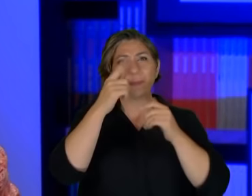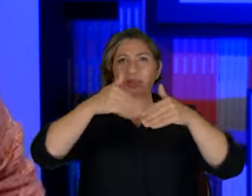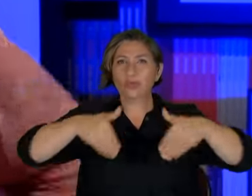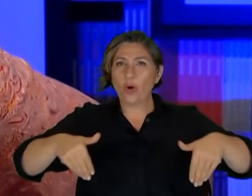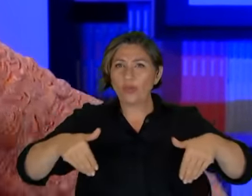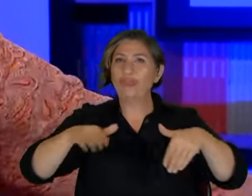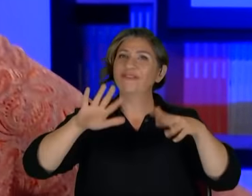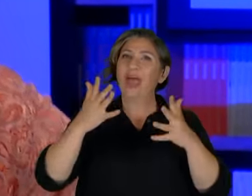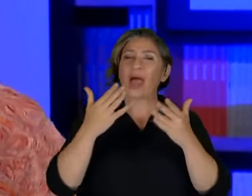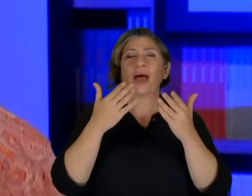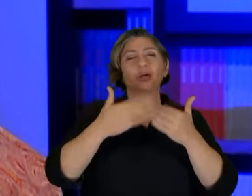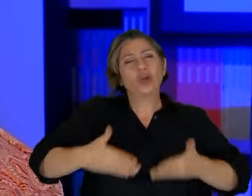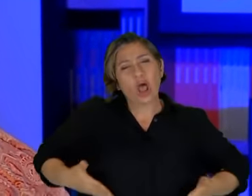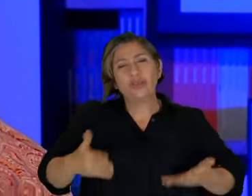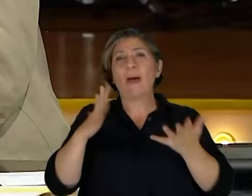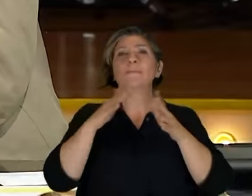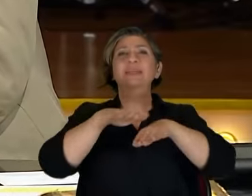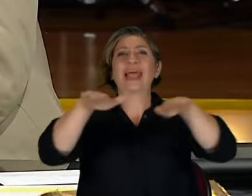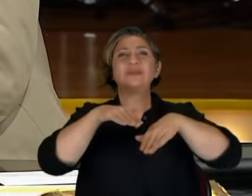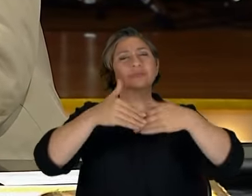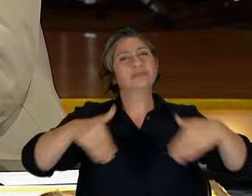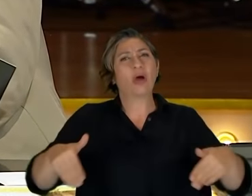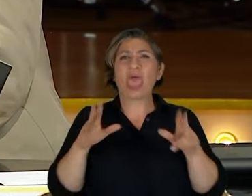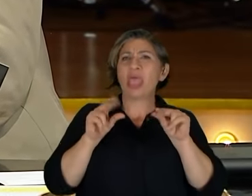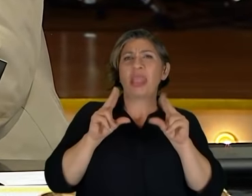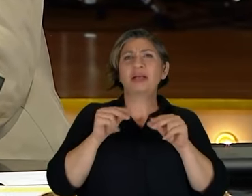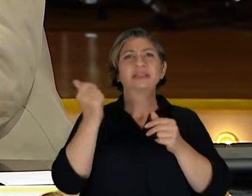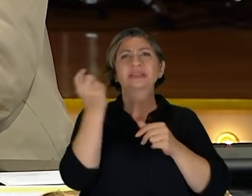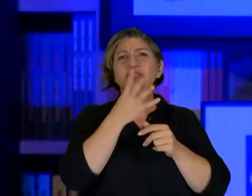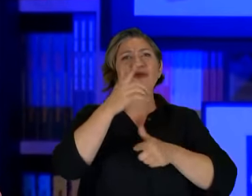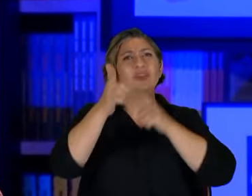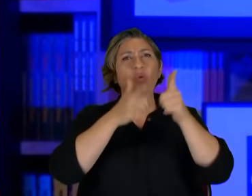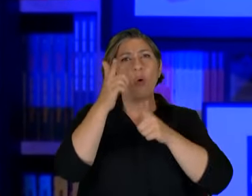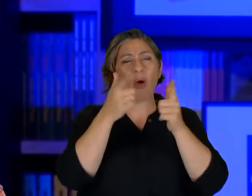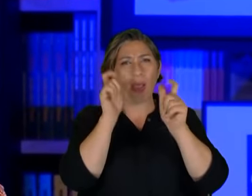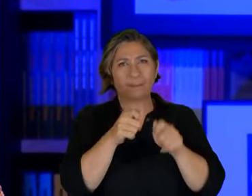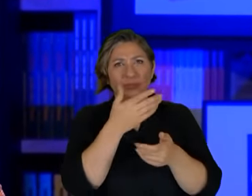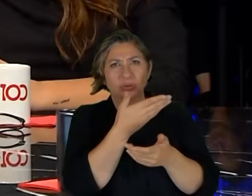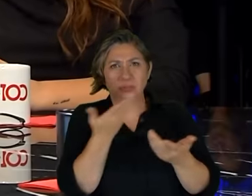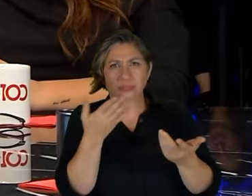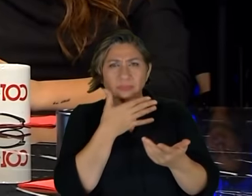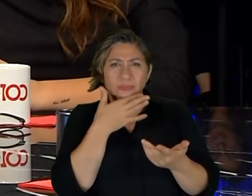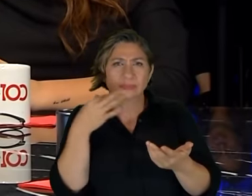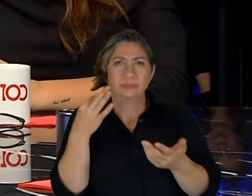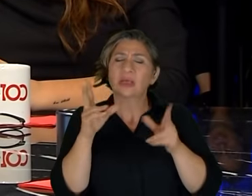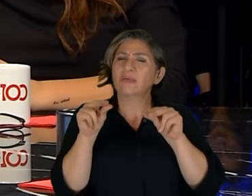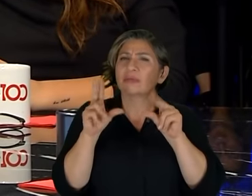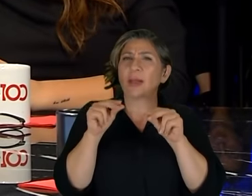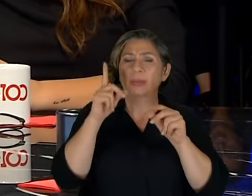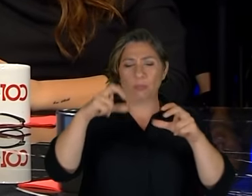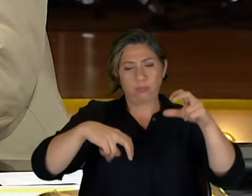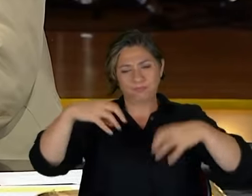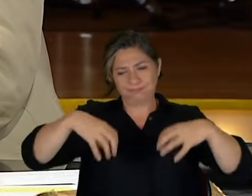da boxer ya da bir mayoyla. Tabii. Değil mi? Kaç video klip çıkmış değil mi aradan? Ha? Yeterli. Bir